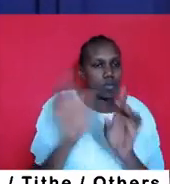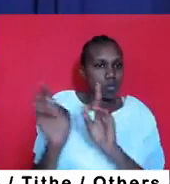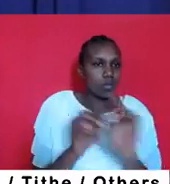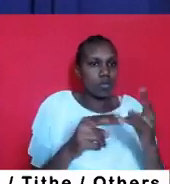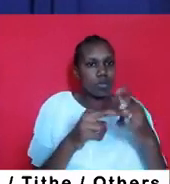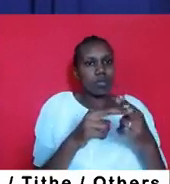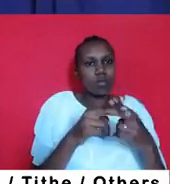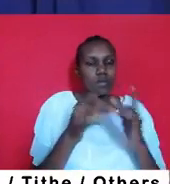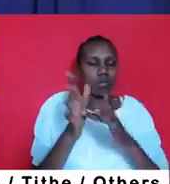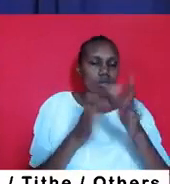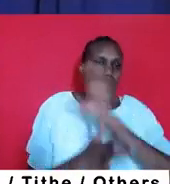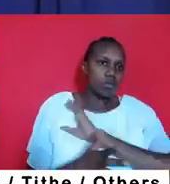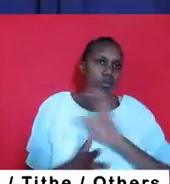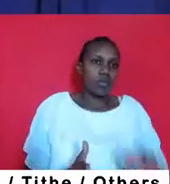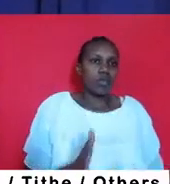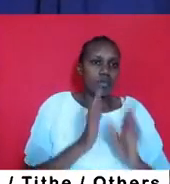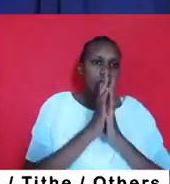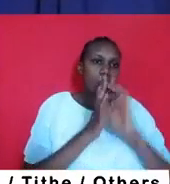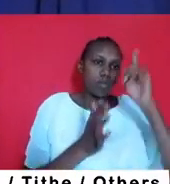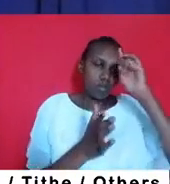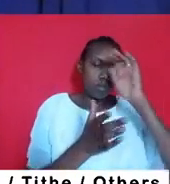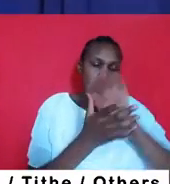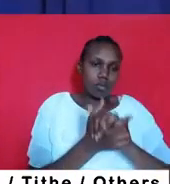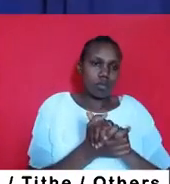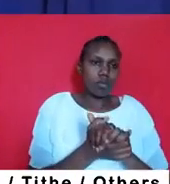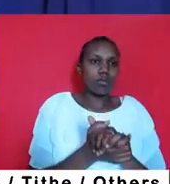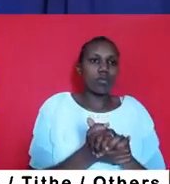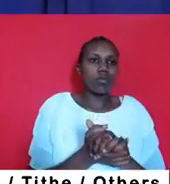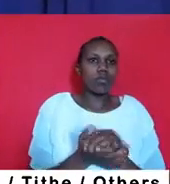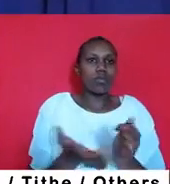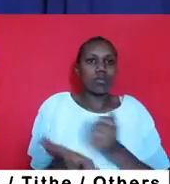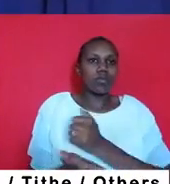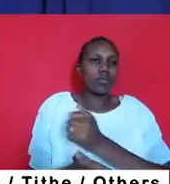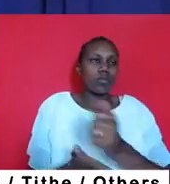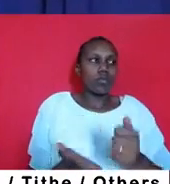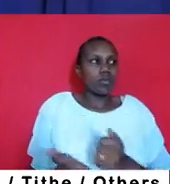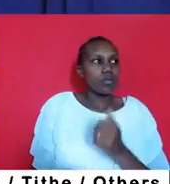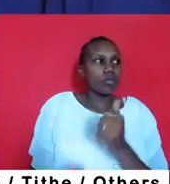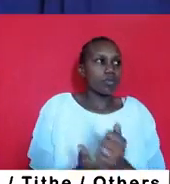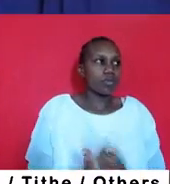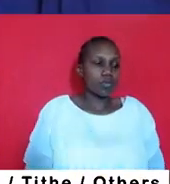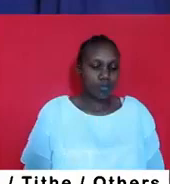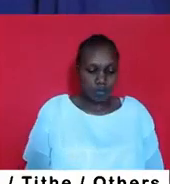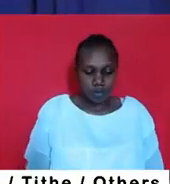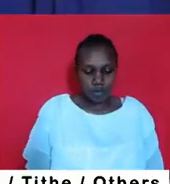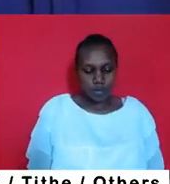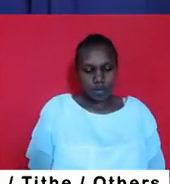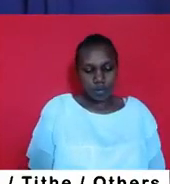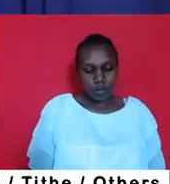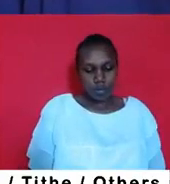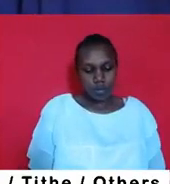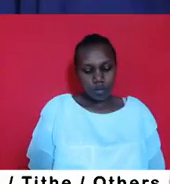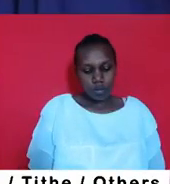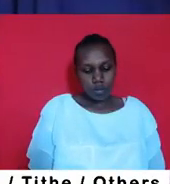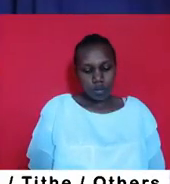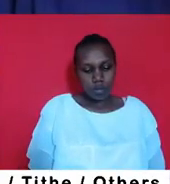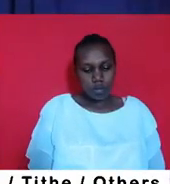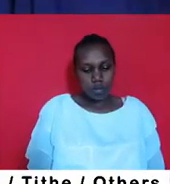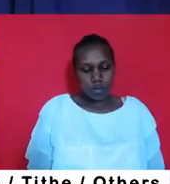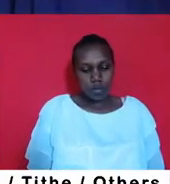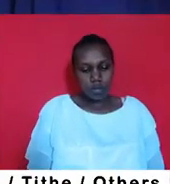jina la Yesu Kristo, Bwana na mkombozi wetu, tumeomba na kuamini. Amen.